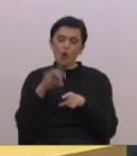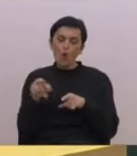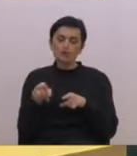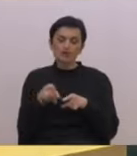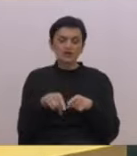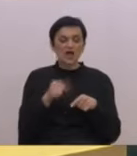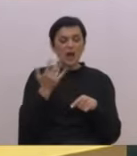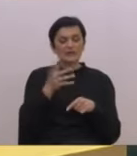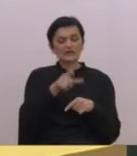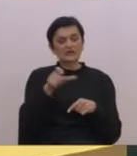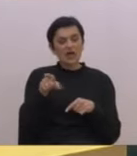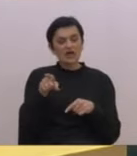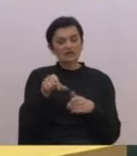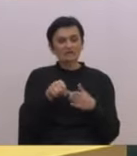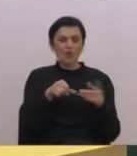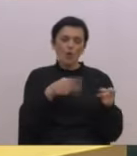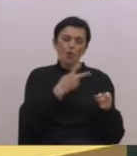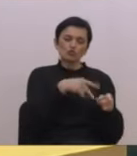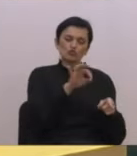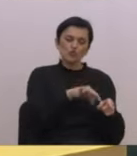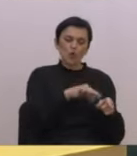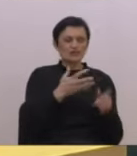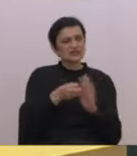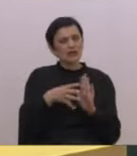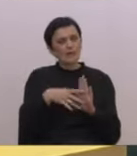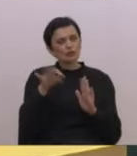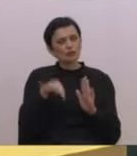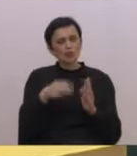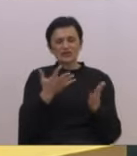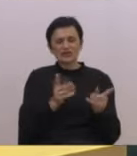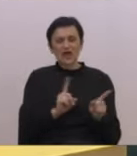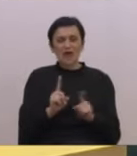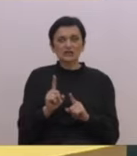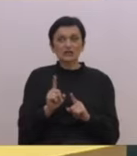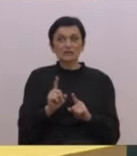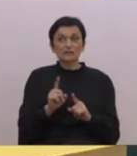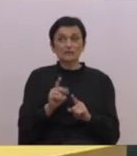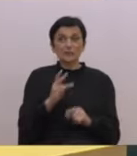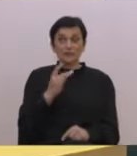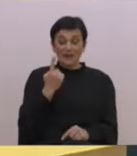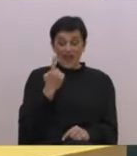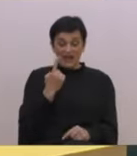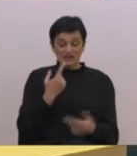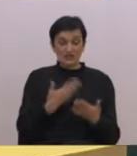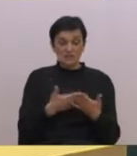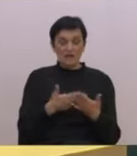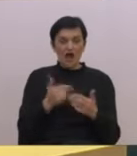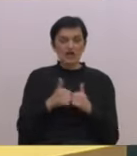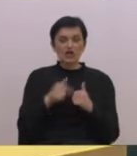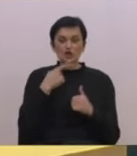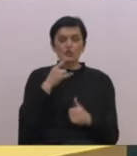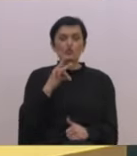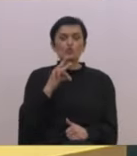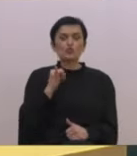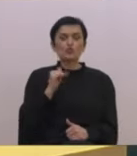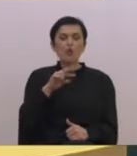ამდენი ადამიანია იქ წარმოდგენილი, ხა 20% თუ 19% თუ რაღაც. ერთი მაგალითი ხშირად ახსენეს, რომ რუანდაში